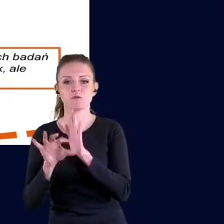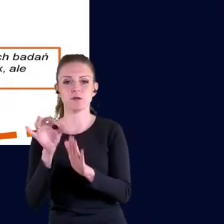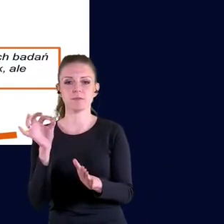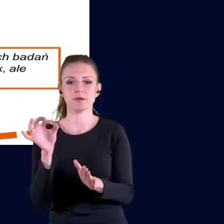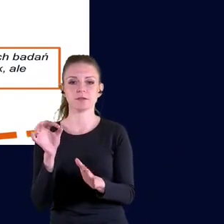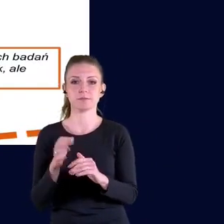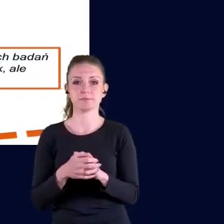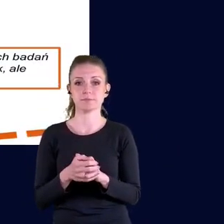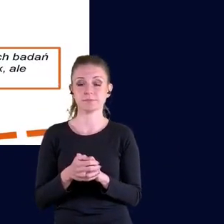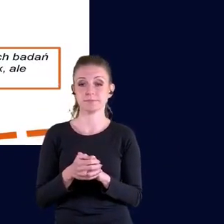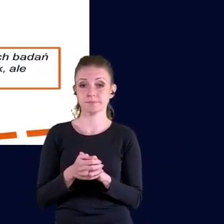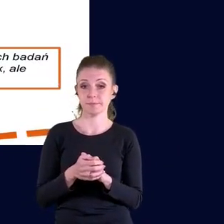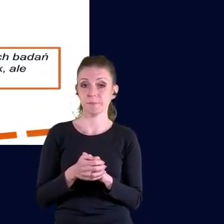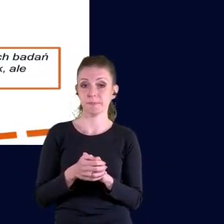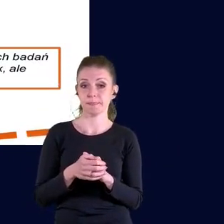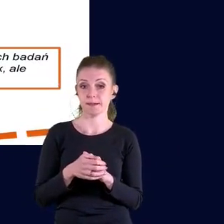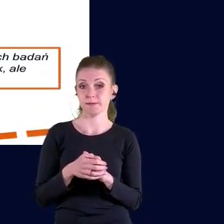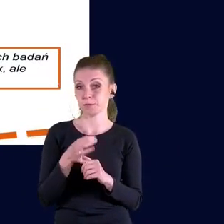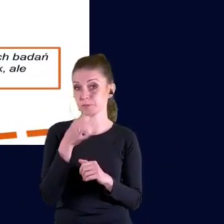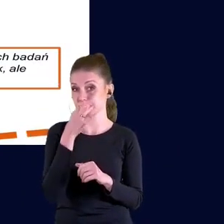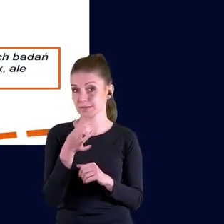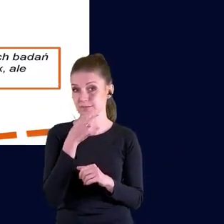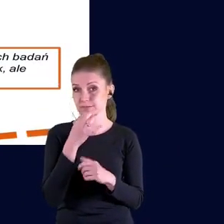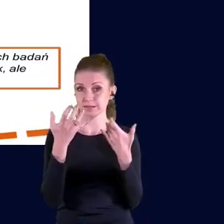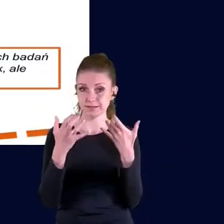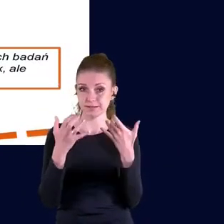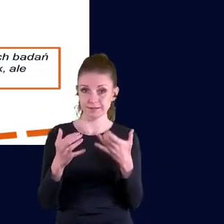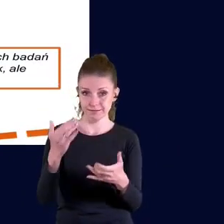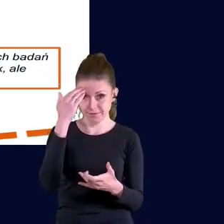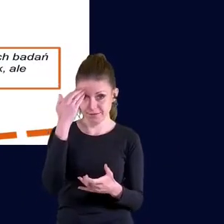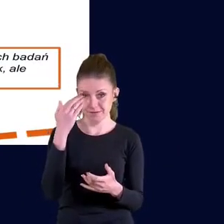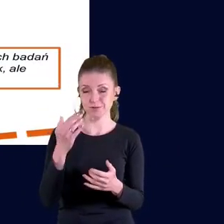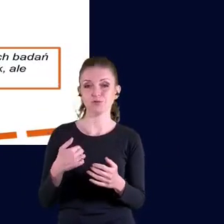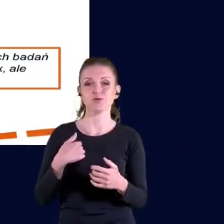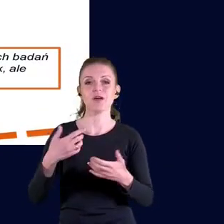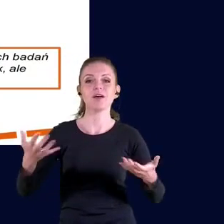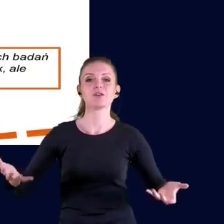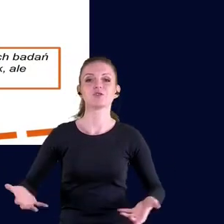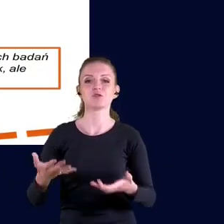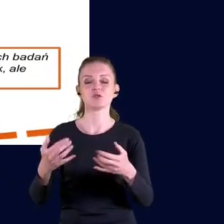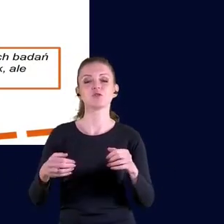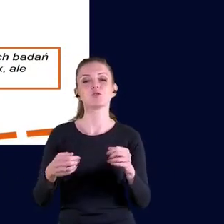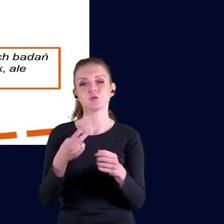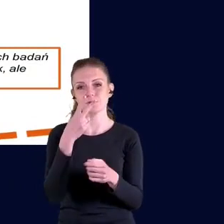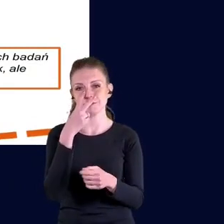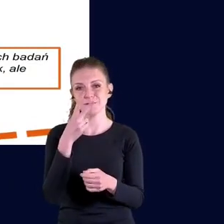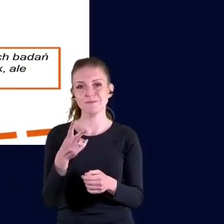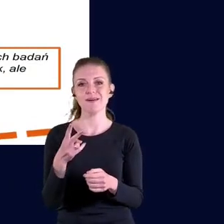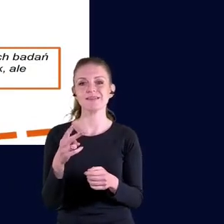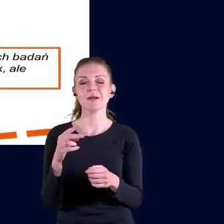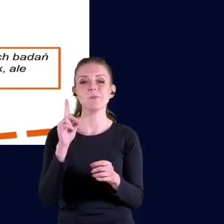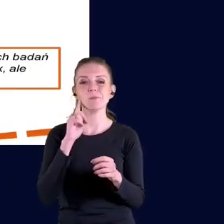poszukiwaniu odpowiedzi na te pytania odsyłam państwa indywidualny q&a wszystkiego